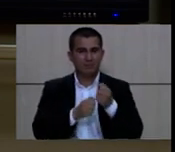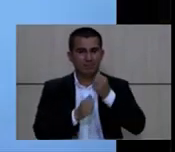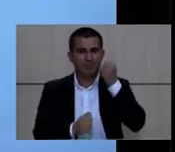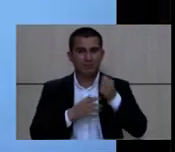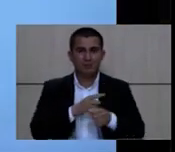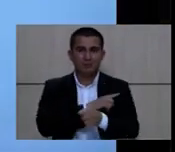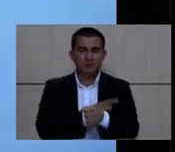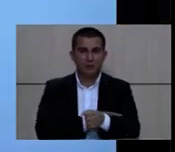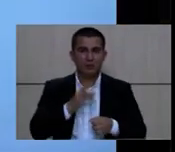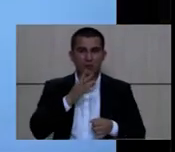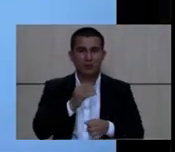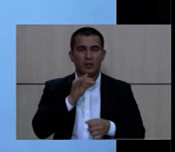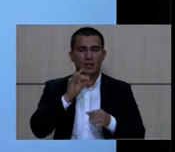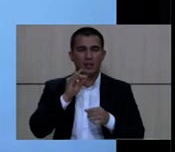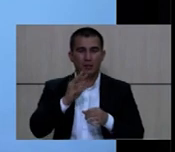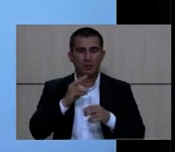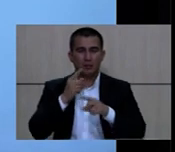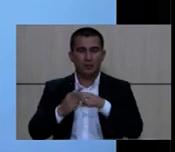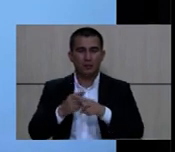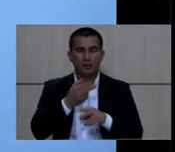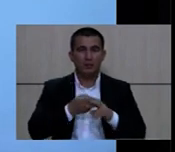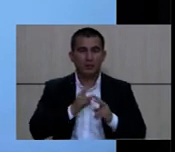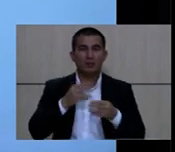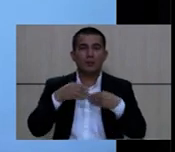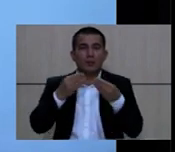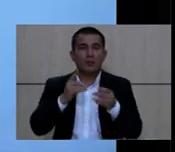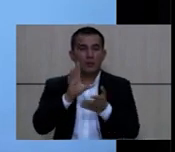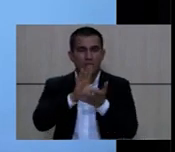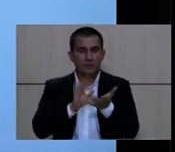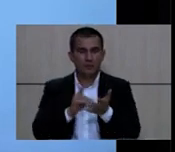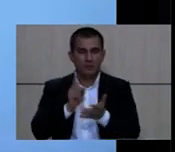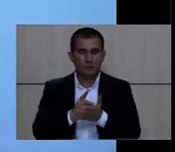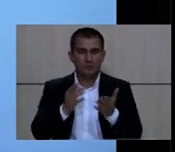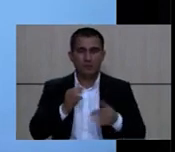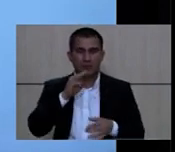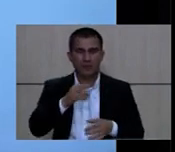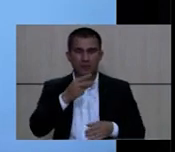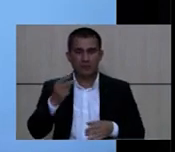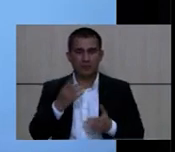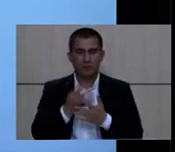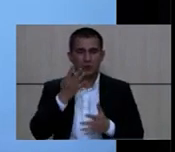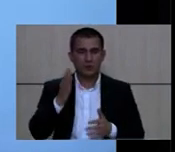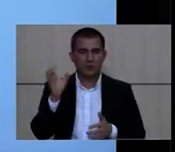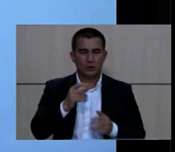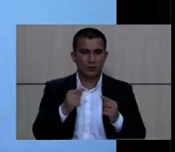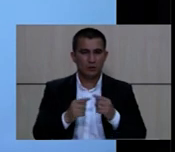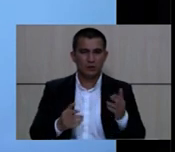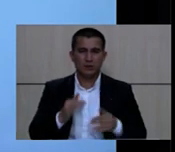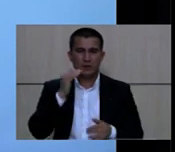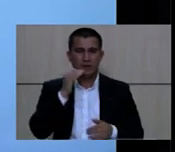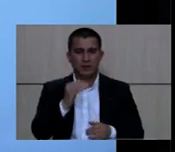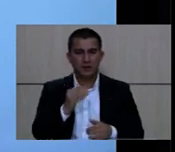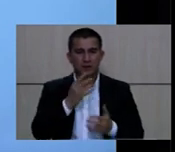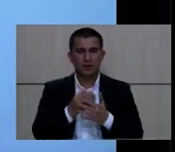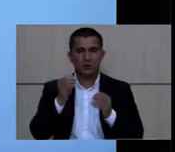kuch impulsini topishimiz lozim. Berilganlarni yozib olamiz. Demak, T barobar 4 sekundga teng, F